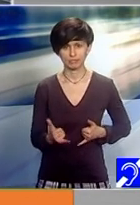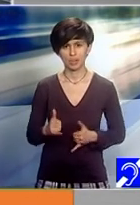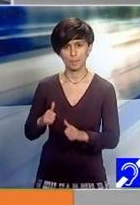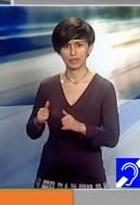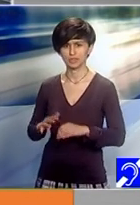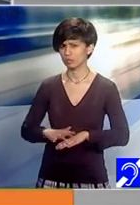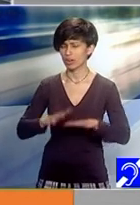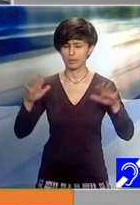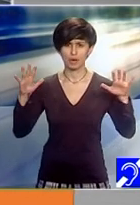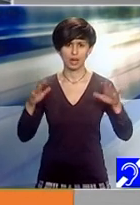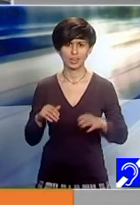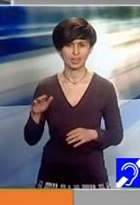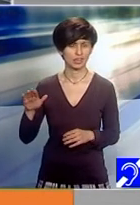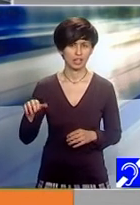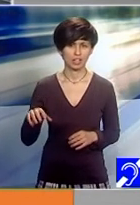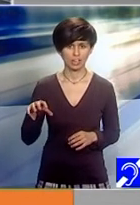pus 8 suprafețe de